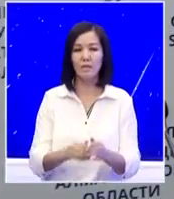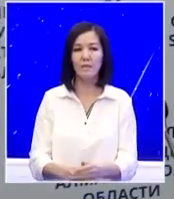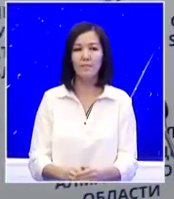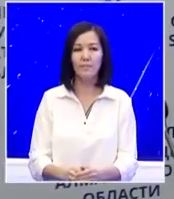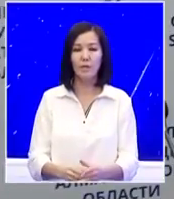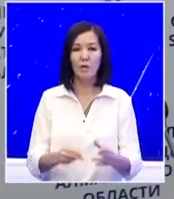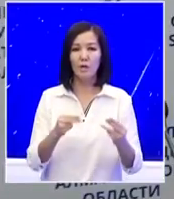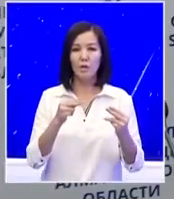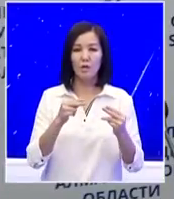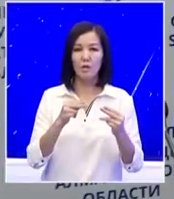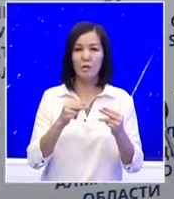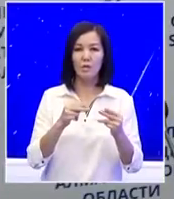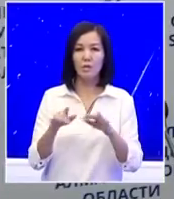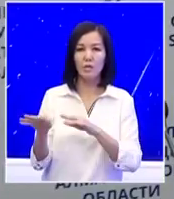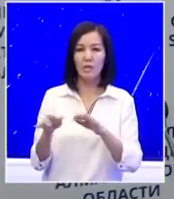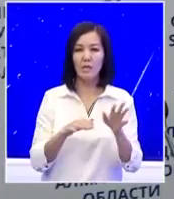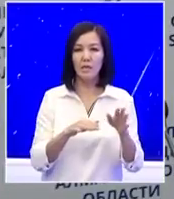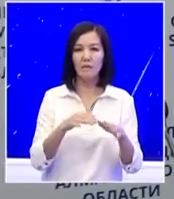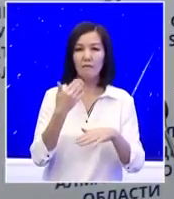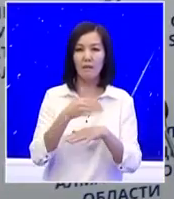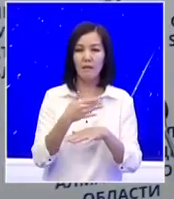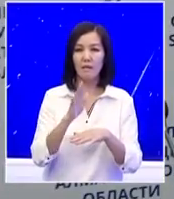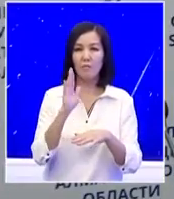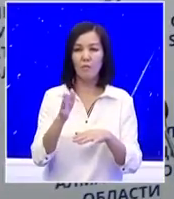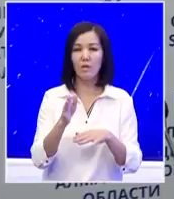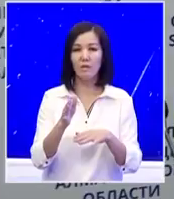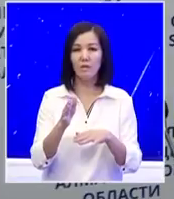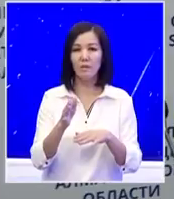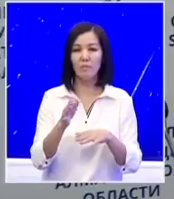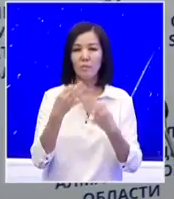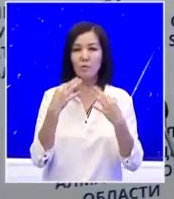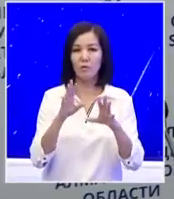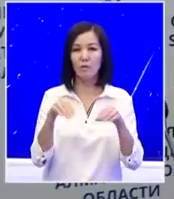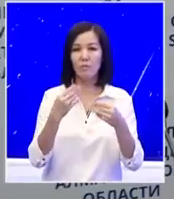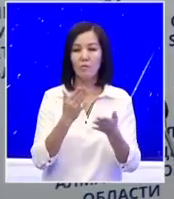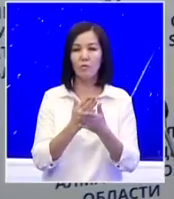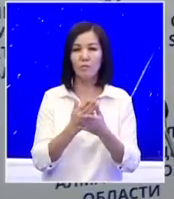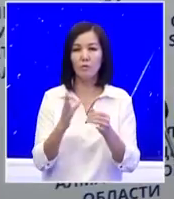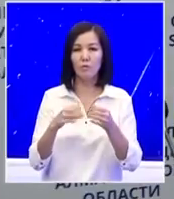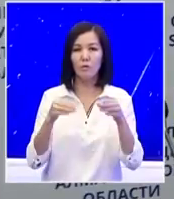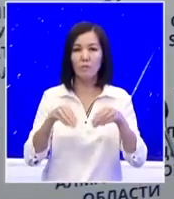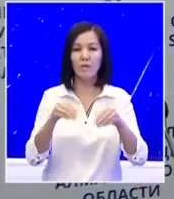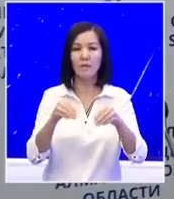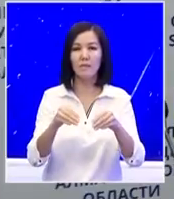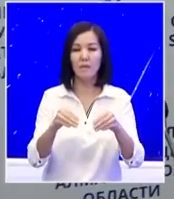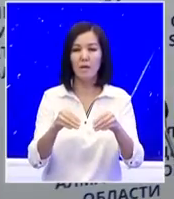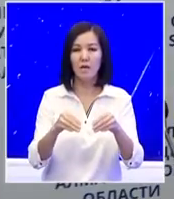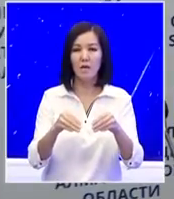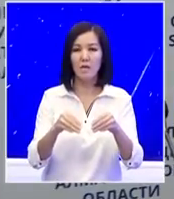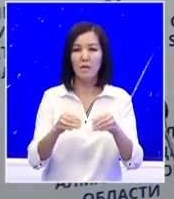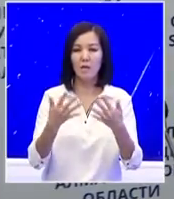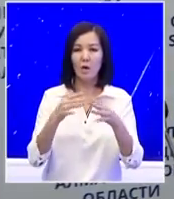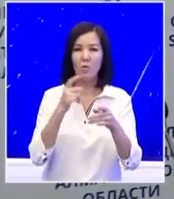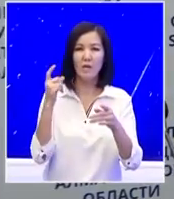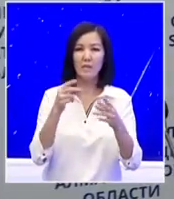Жұмыстар далада ашық ауада болады деп, сондықтан біз рұқсат беріп отырмыз, және көктемге егіс жұмыстарына, даладағы